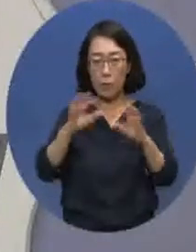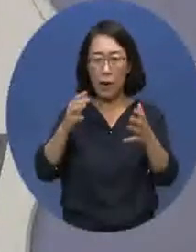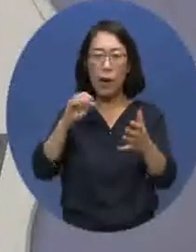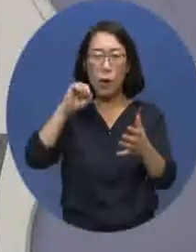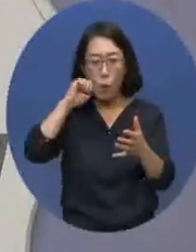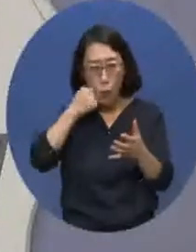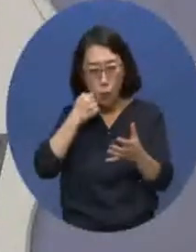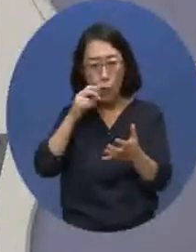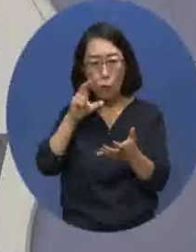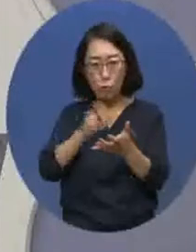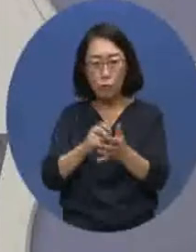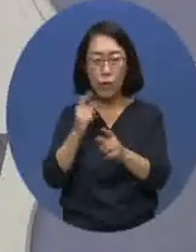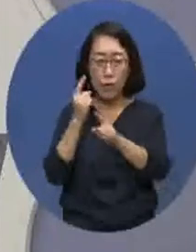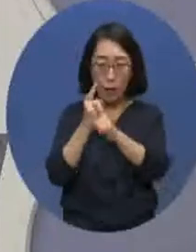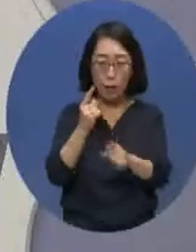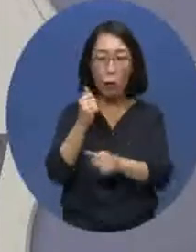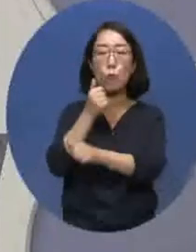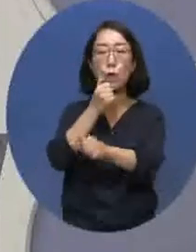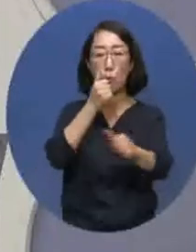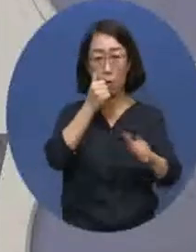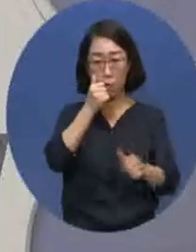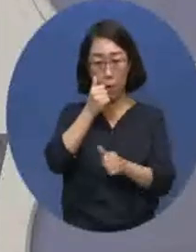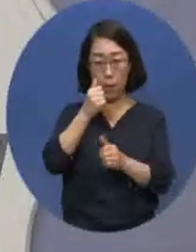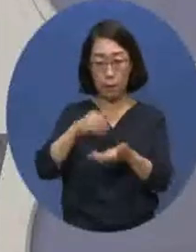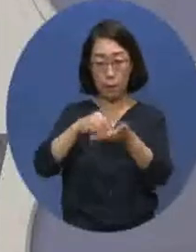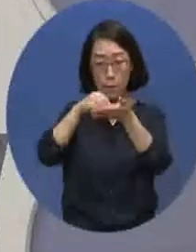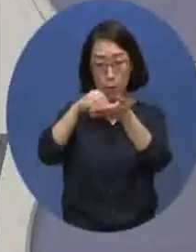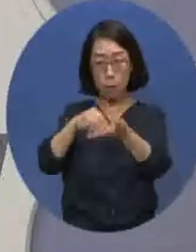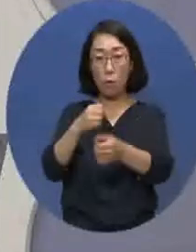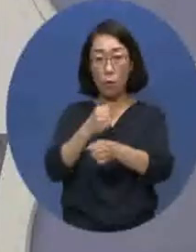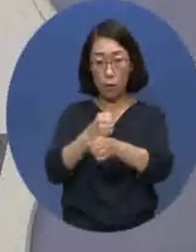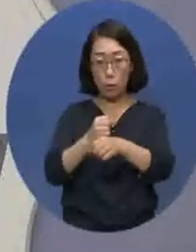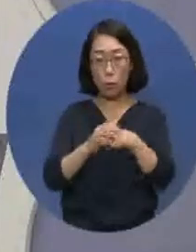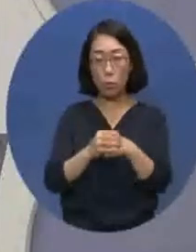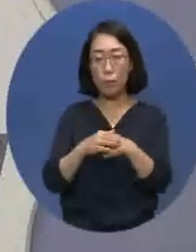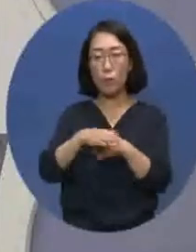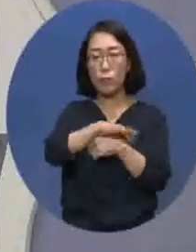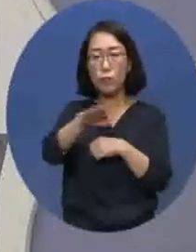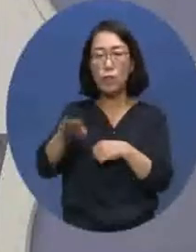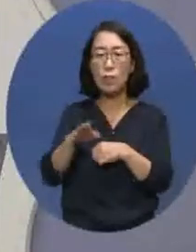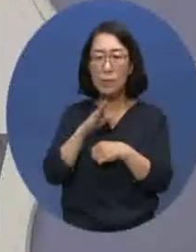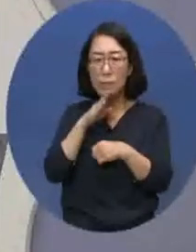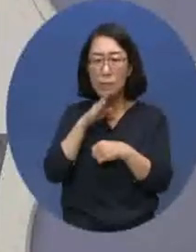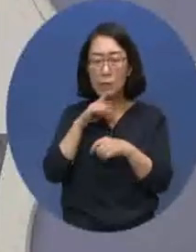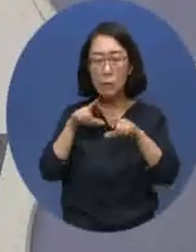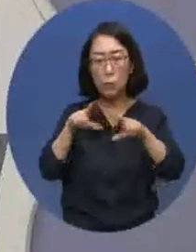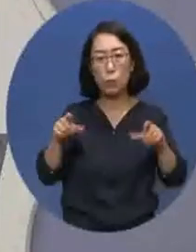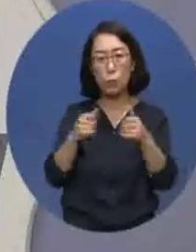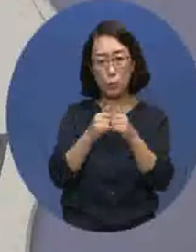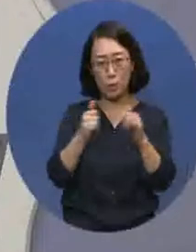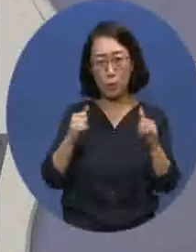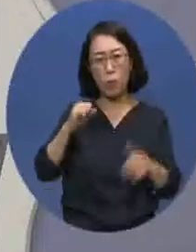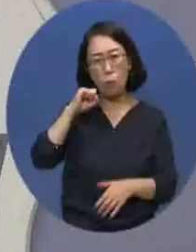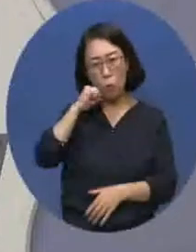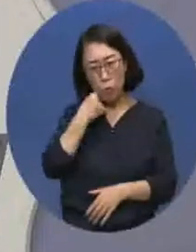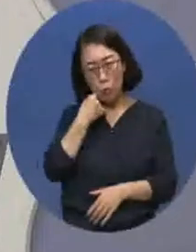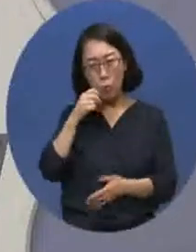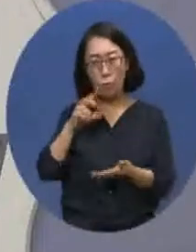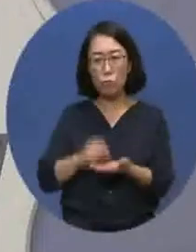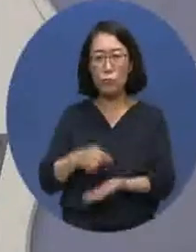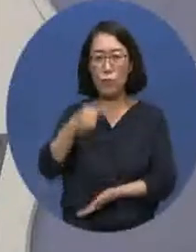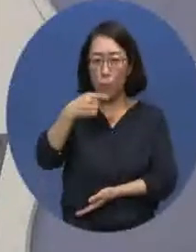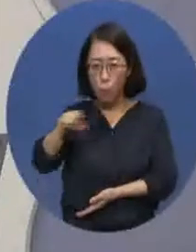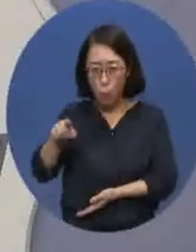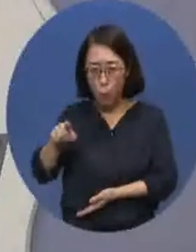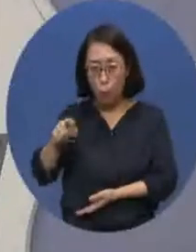위원으로 참여를 해서 우리가 어 정말 100 일반인들이 생각하는 어려움은 뭘까